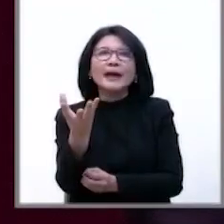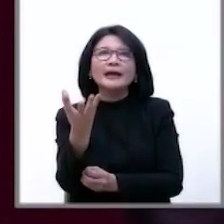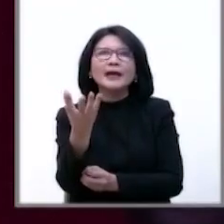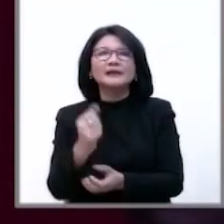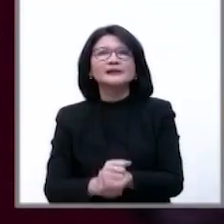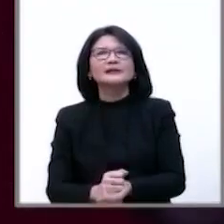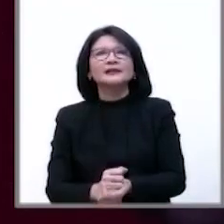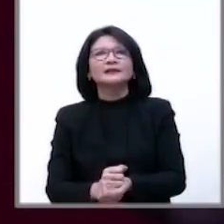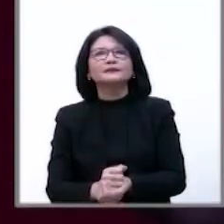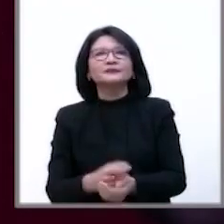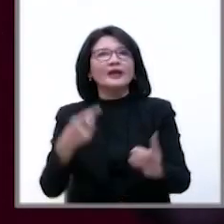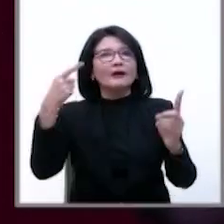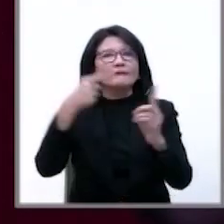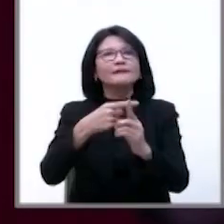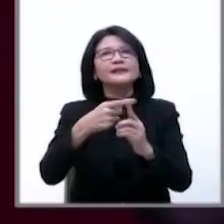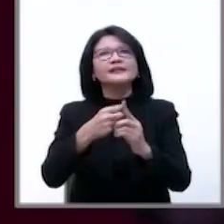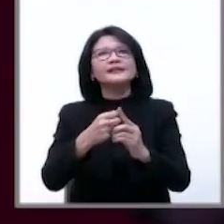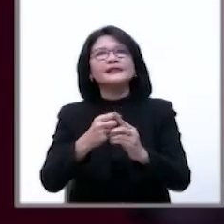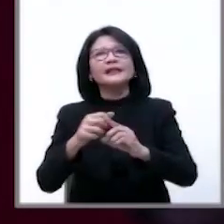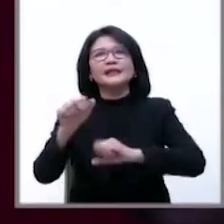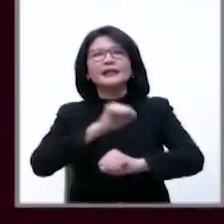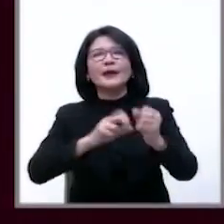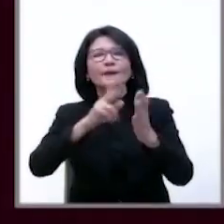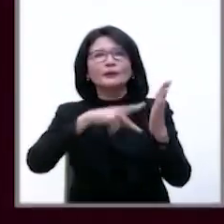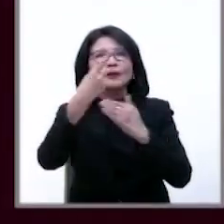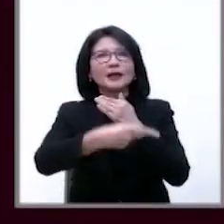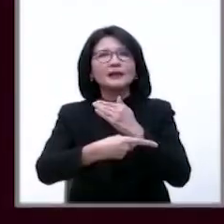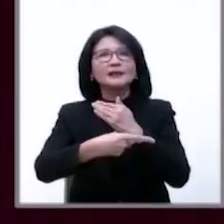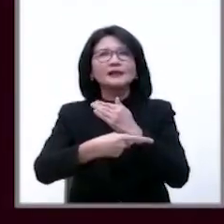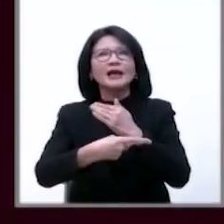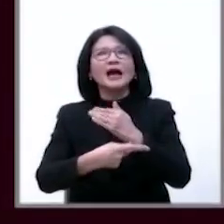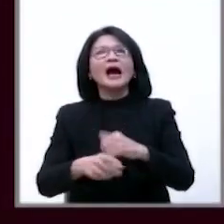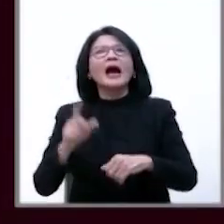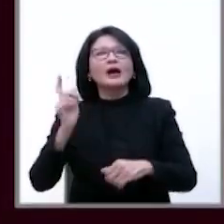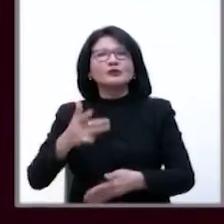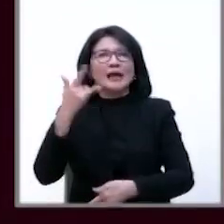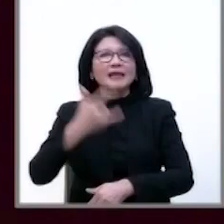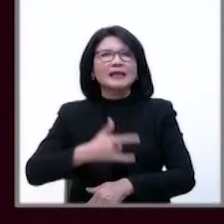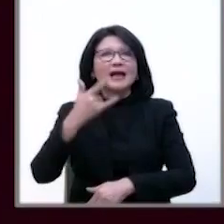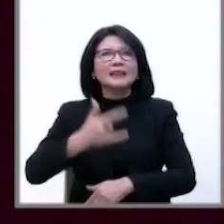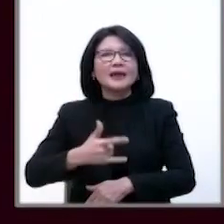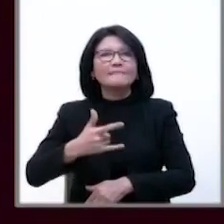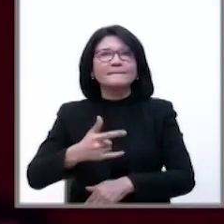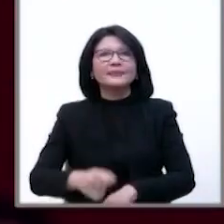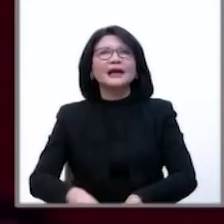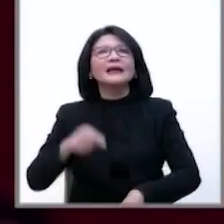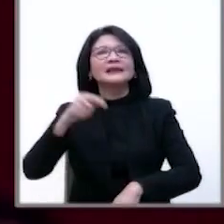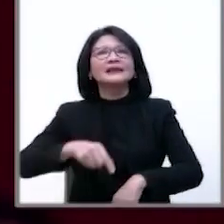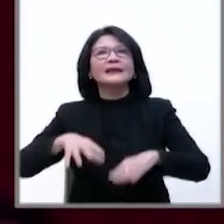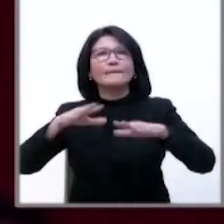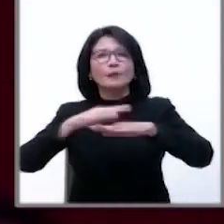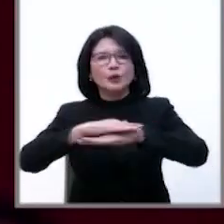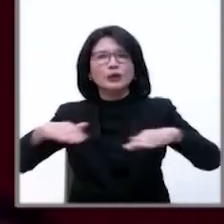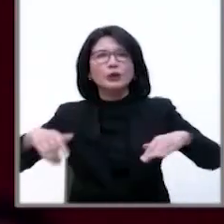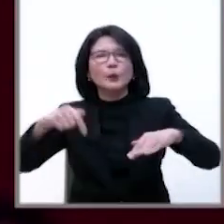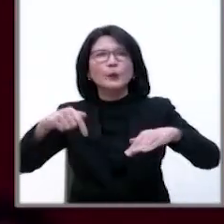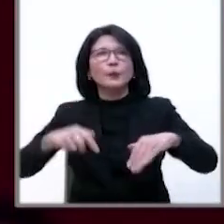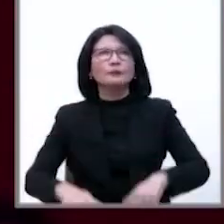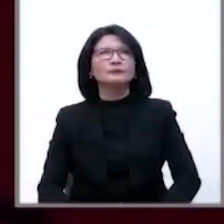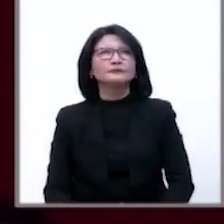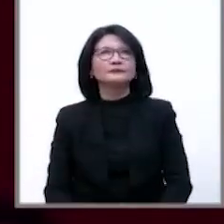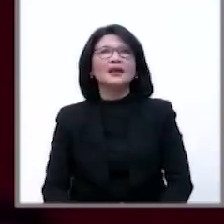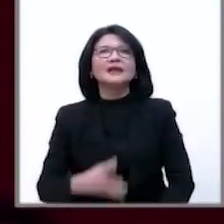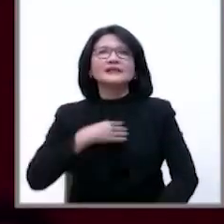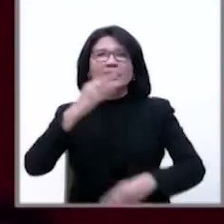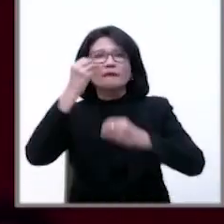visi misi pendalaman maupun nanti babak saling tanya jawab untuk tetap berada di podium kami informasikan